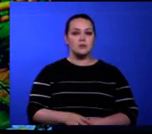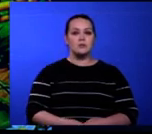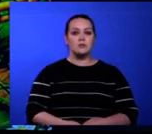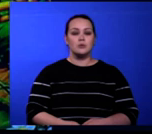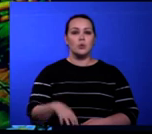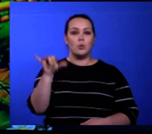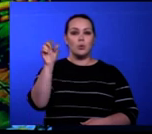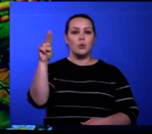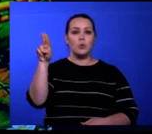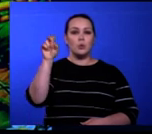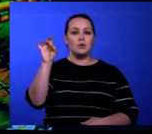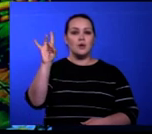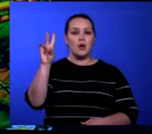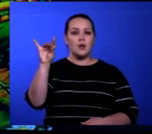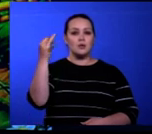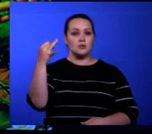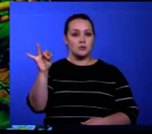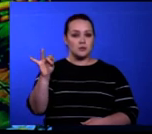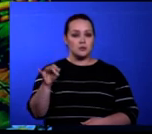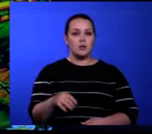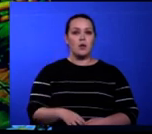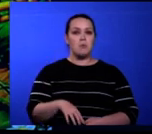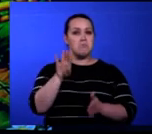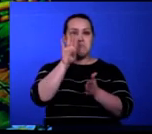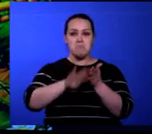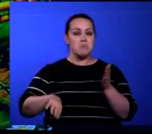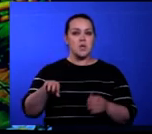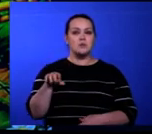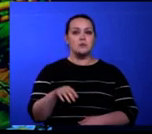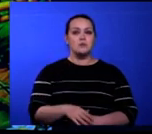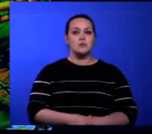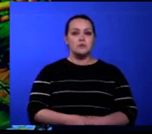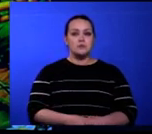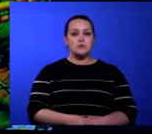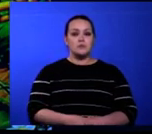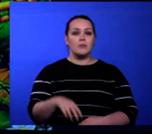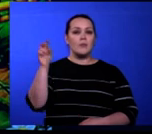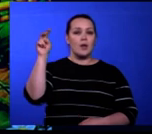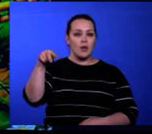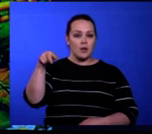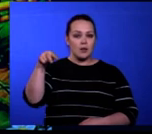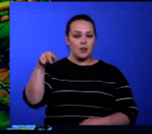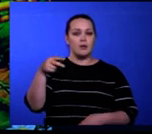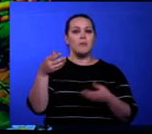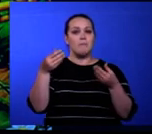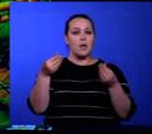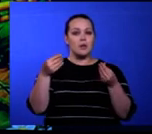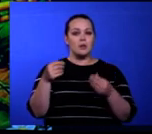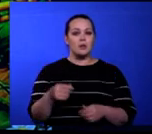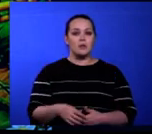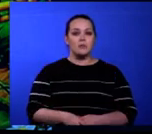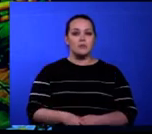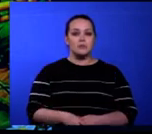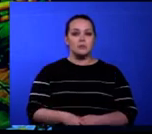или безударный. В данном случае безударный. L обозначается мягкий, потому что после